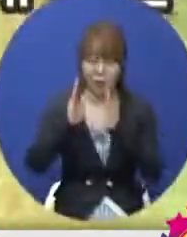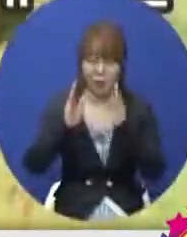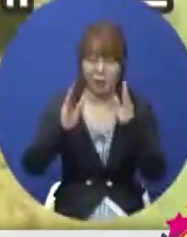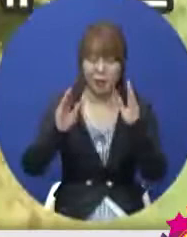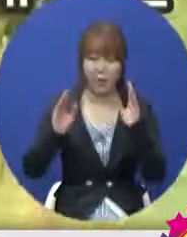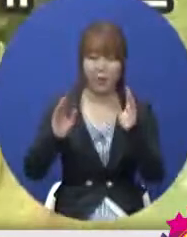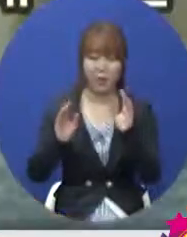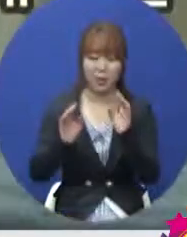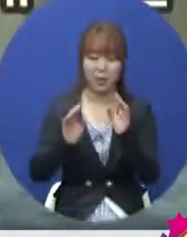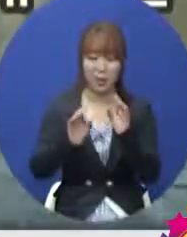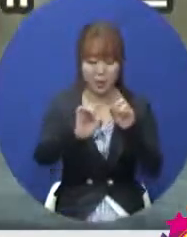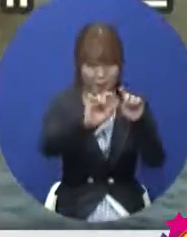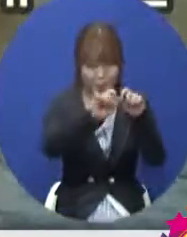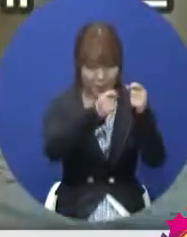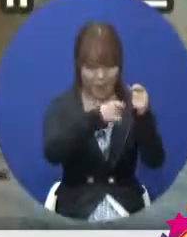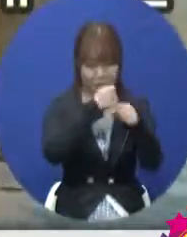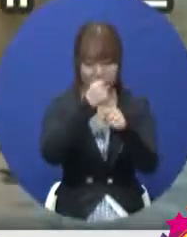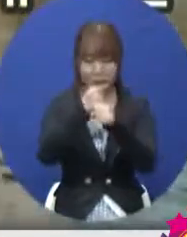불필이